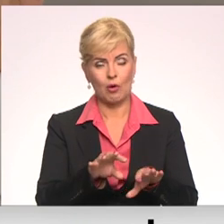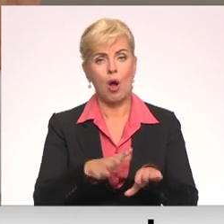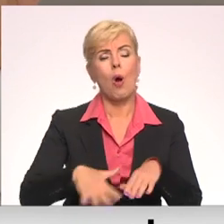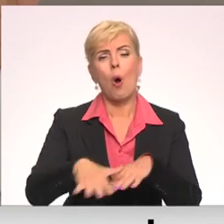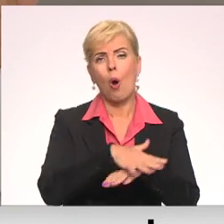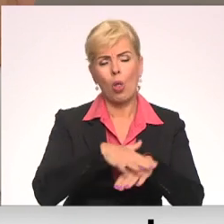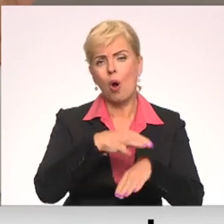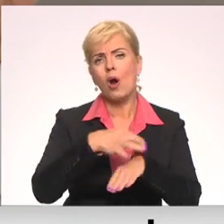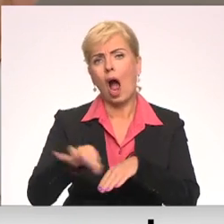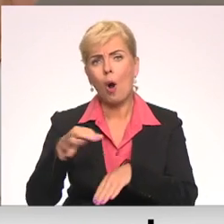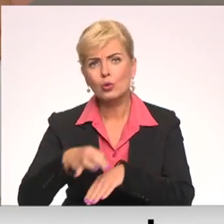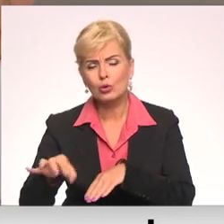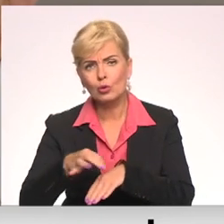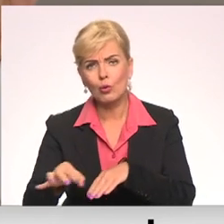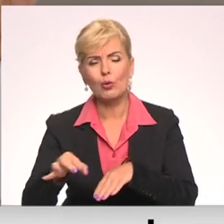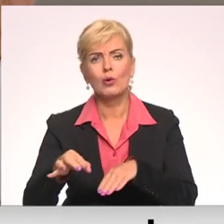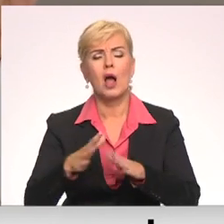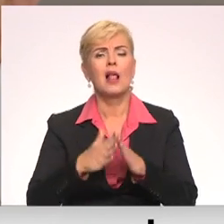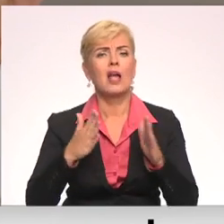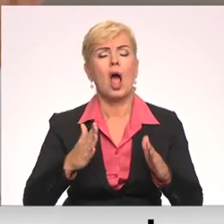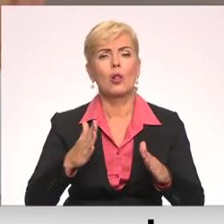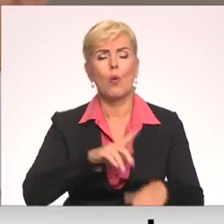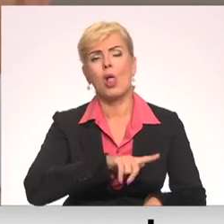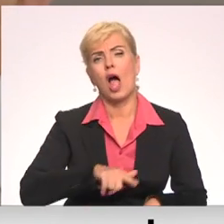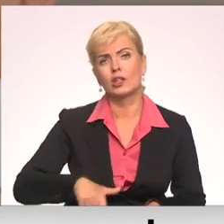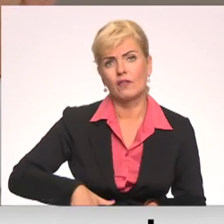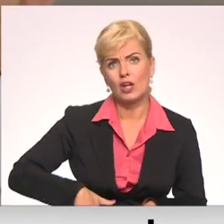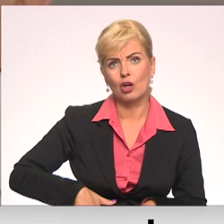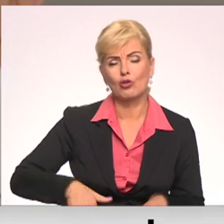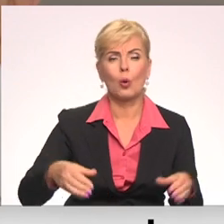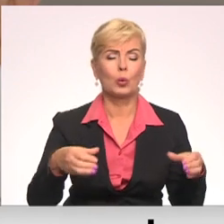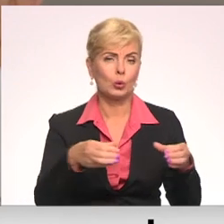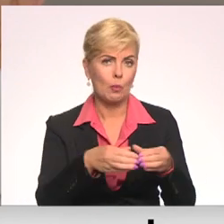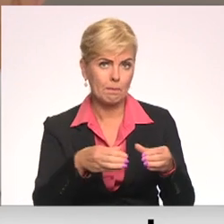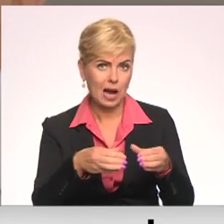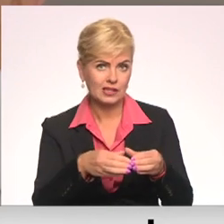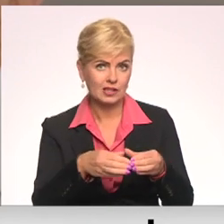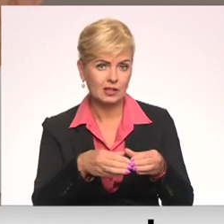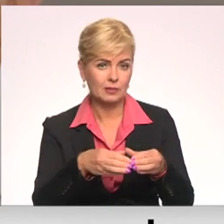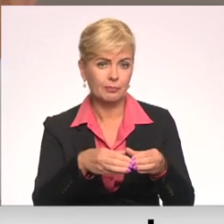holokaustu un lielas latviešu grupas